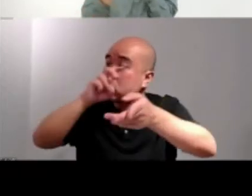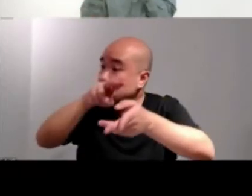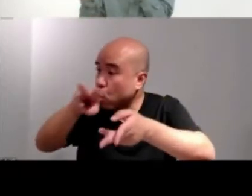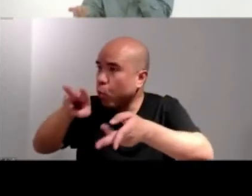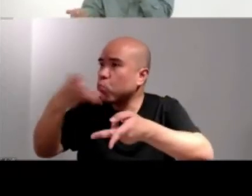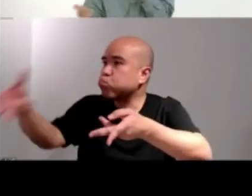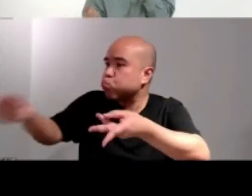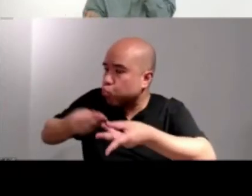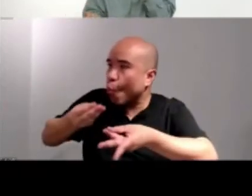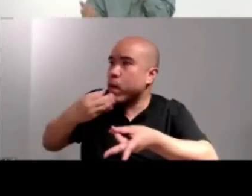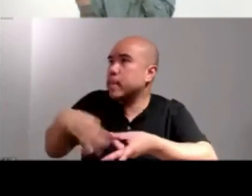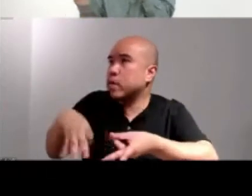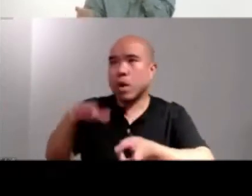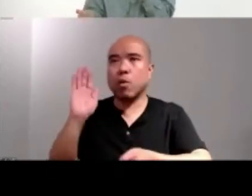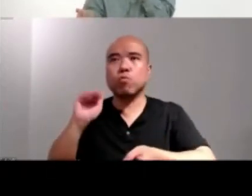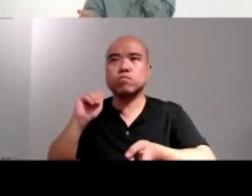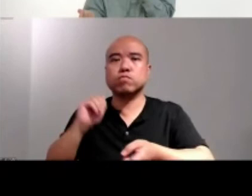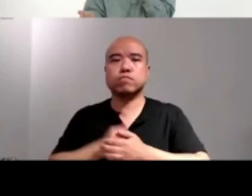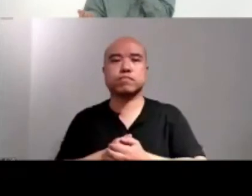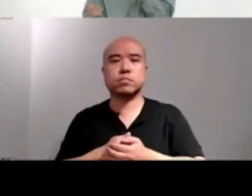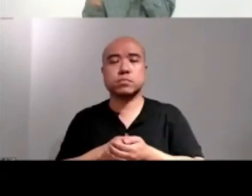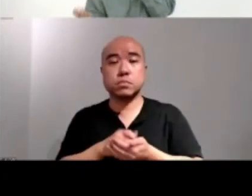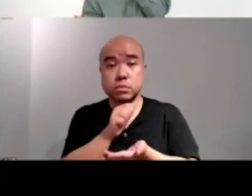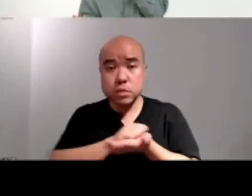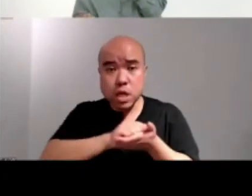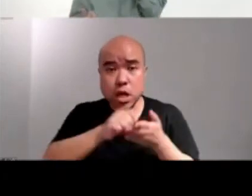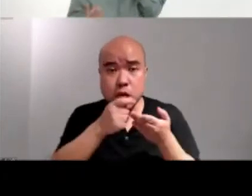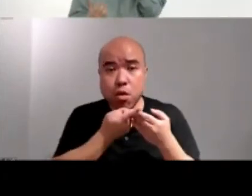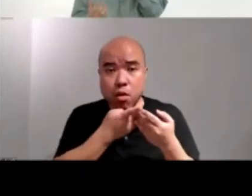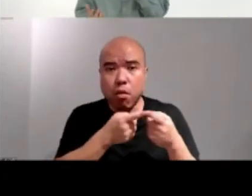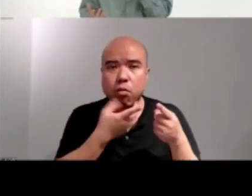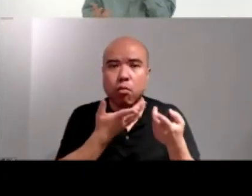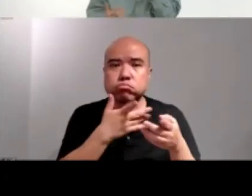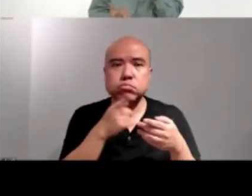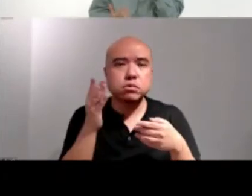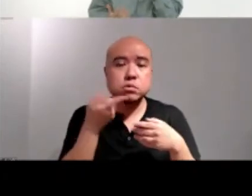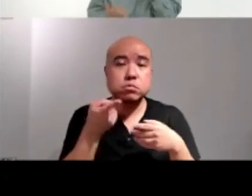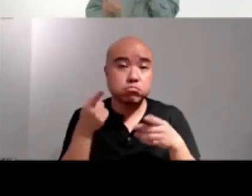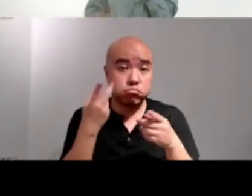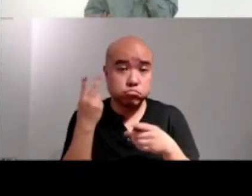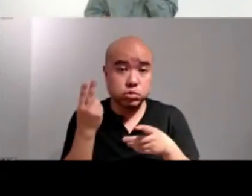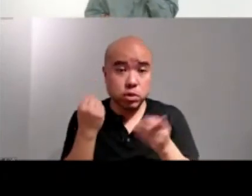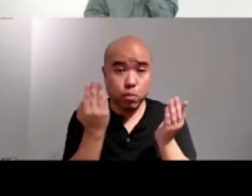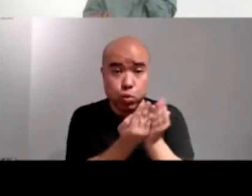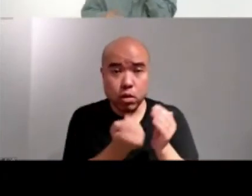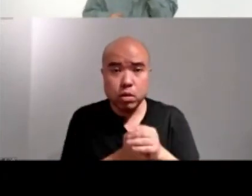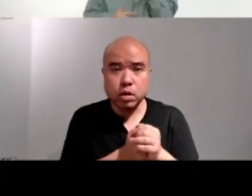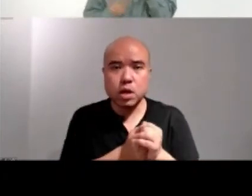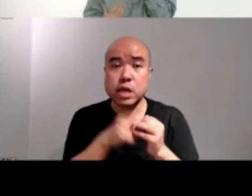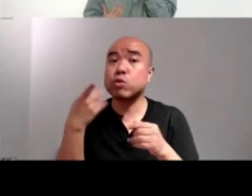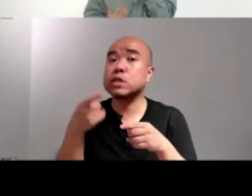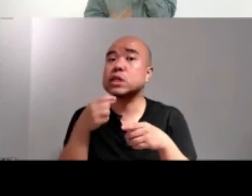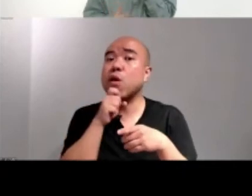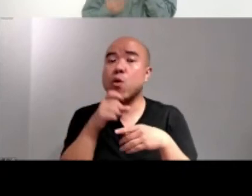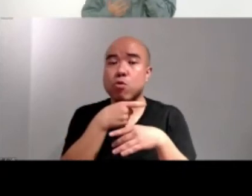以向一啲團隊申請嘅。咁都寫咗10几20本噶啦。咁我啲書係一啲商業嘅機構去贊助我哋寫呢